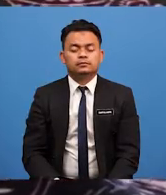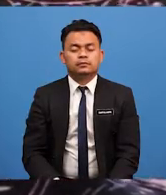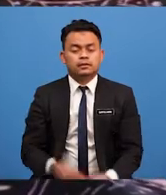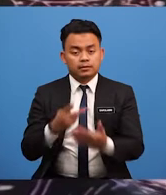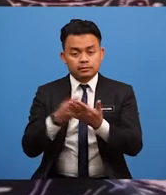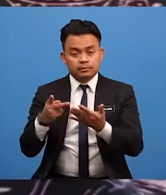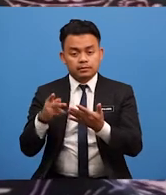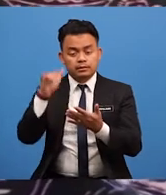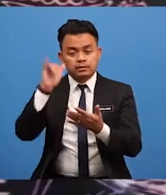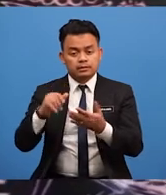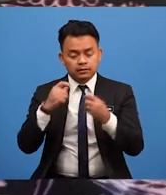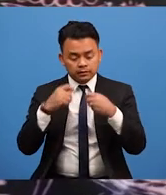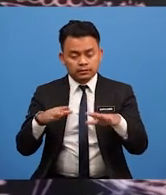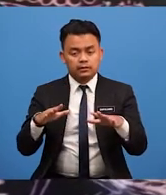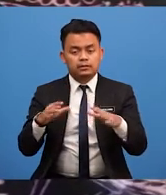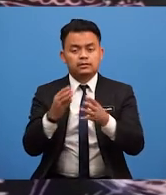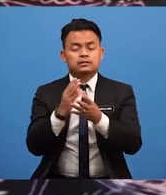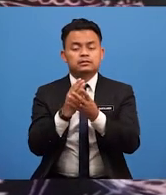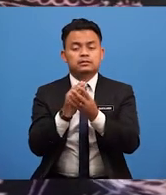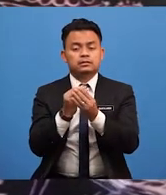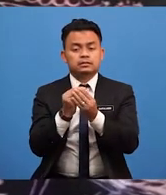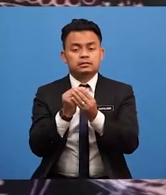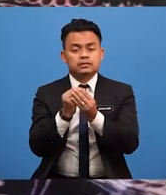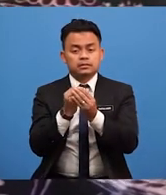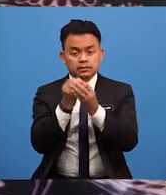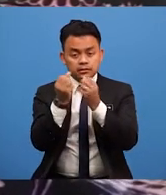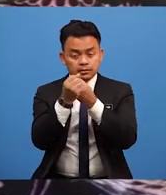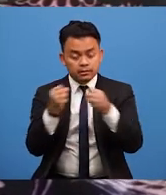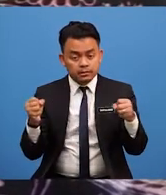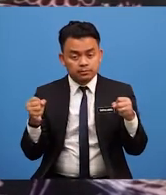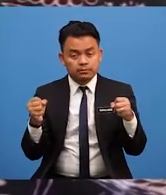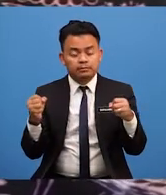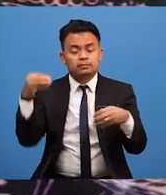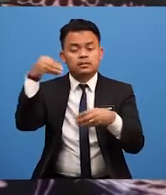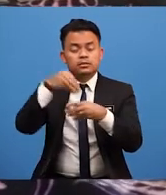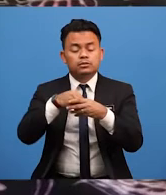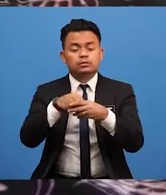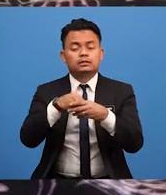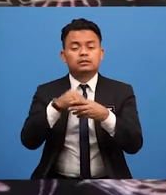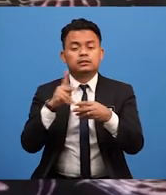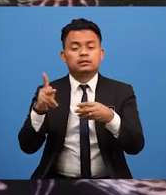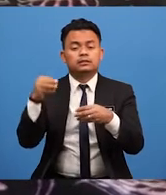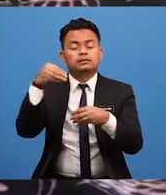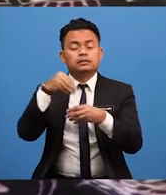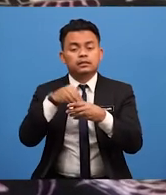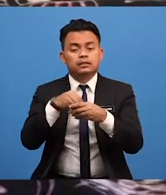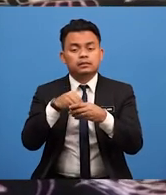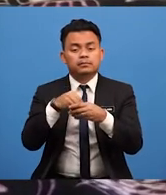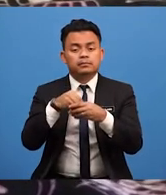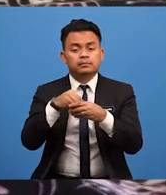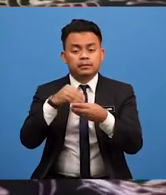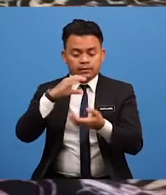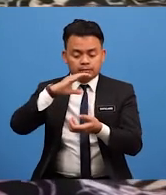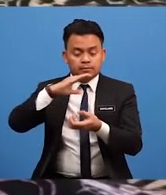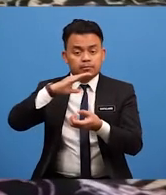Yang telah siap perlu dimasukkan ke dalam bekas bertutup untuk digunakan bagi